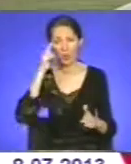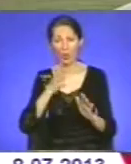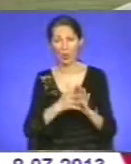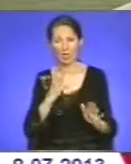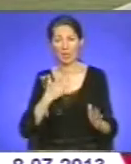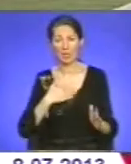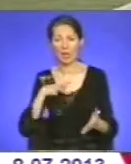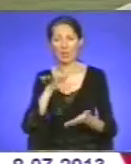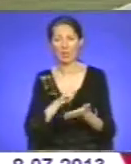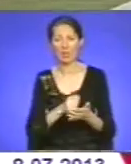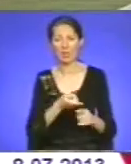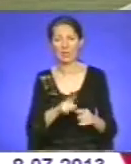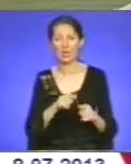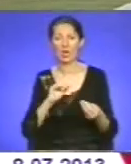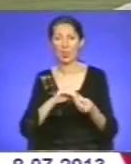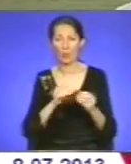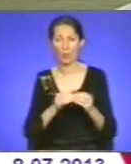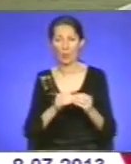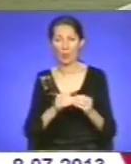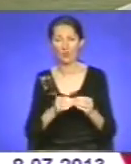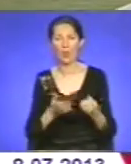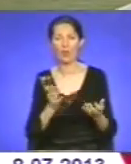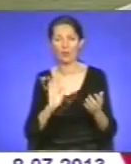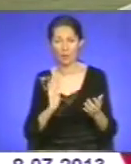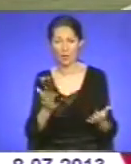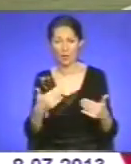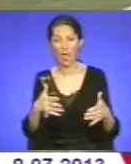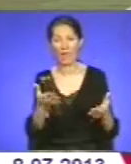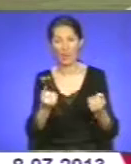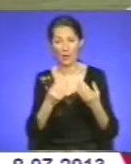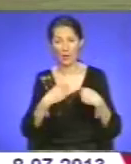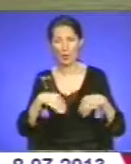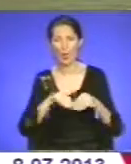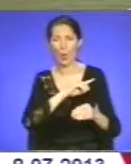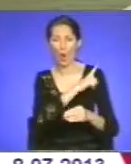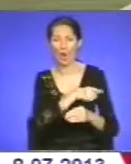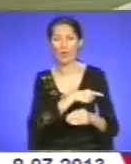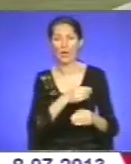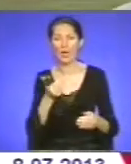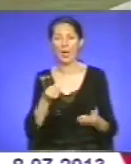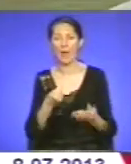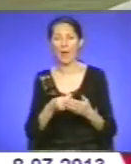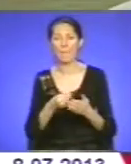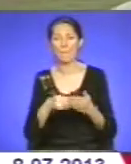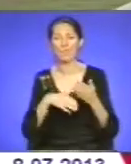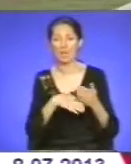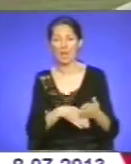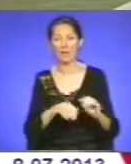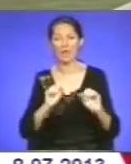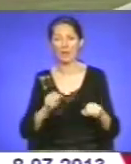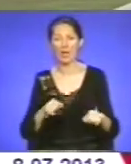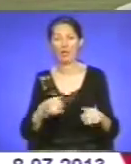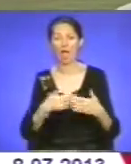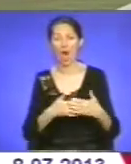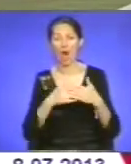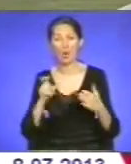нам зайняться і цією проблемою. А якщо ми вже візьмемося, разом об'єднаючи зусилля, і меценати, і влада, і громадськість, і бізнес,